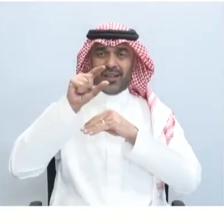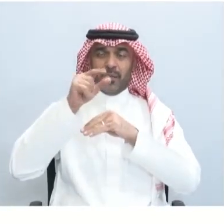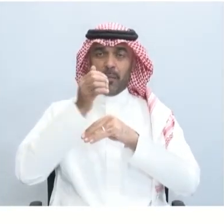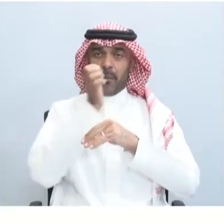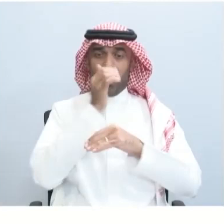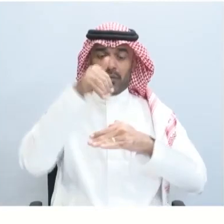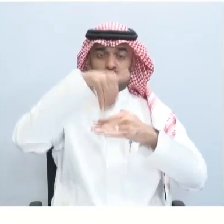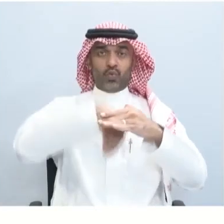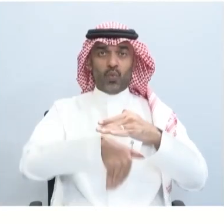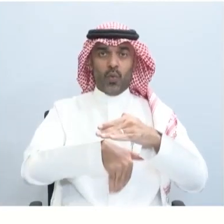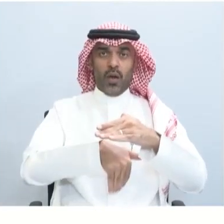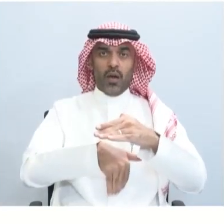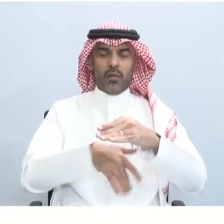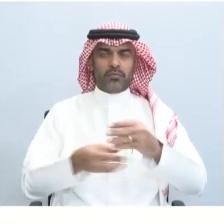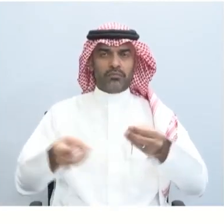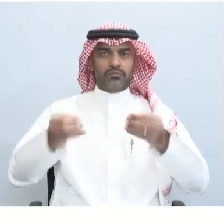البحر